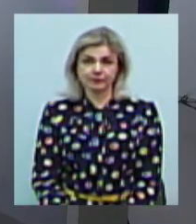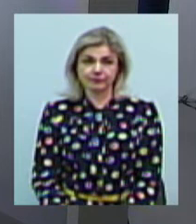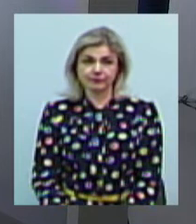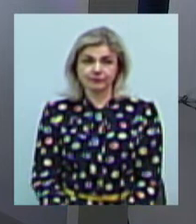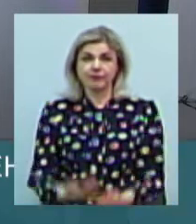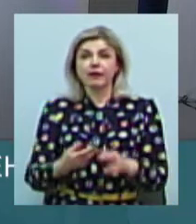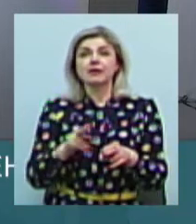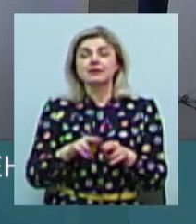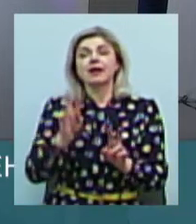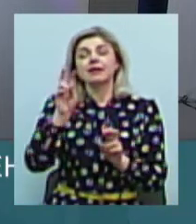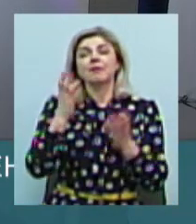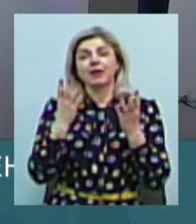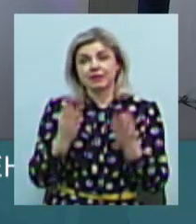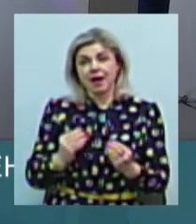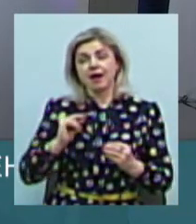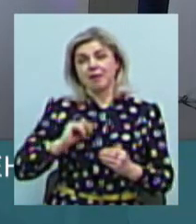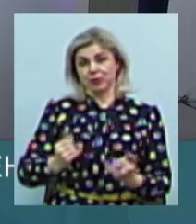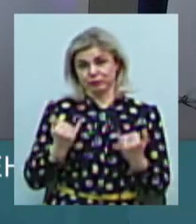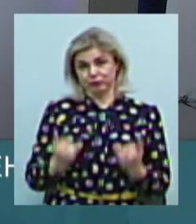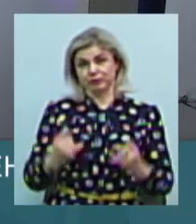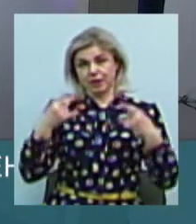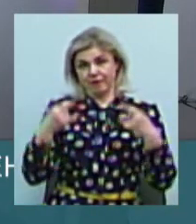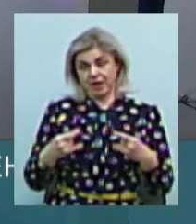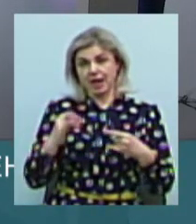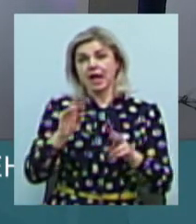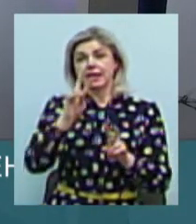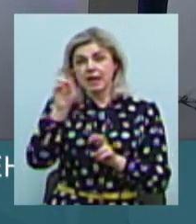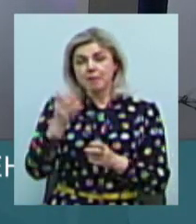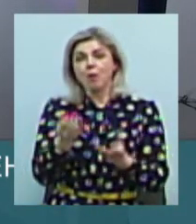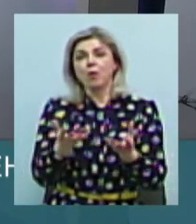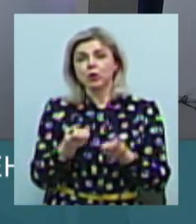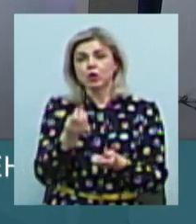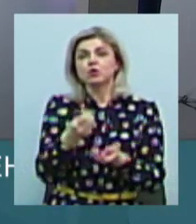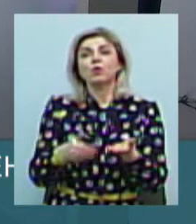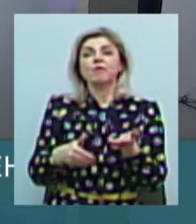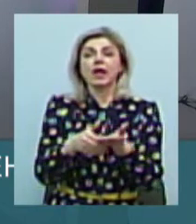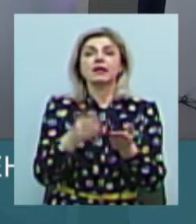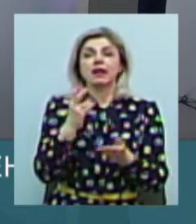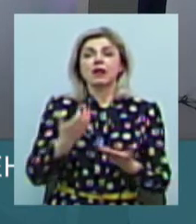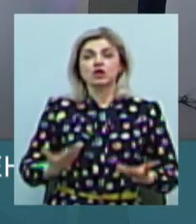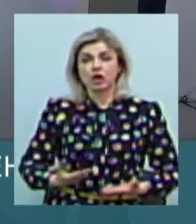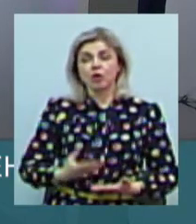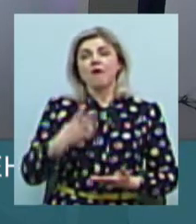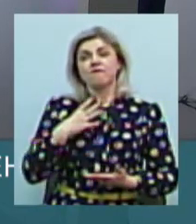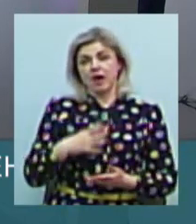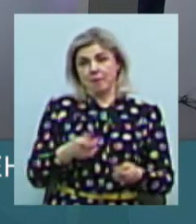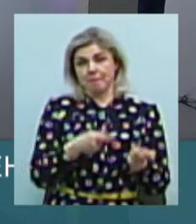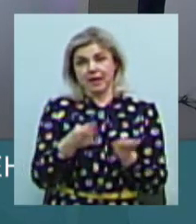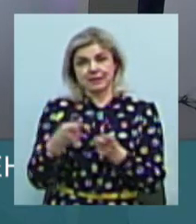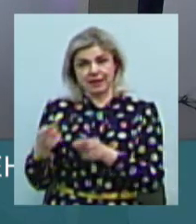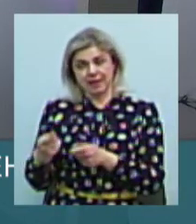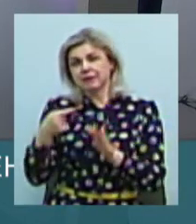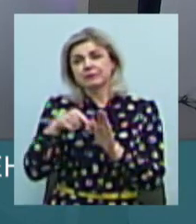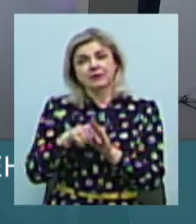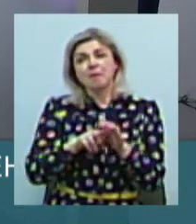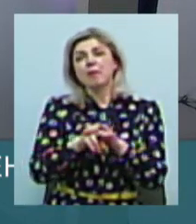Це тема дня, ми працюємо в прямому ефірі, а тема нашого ефіру – отримання субвенцій на житло для вимушених переселенців. Будь ласка, Світлана,